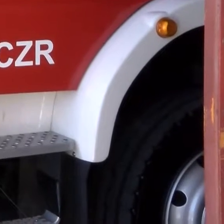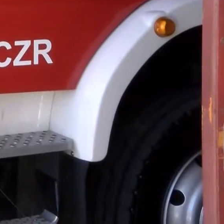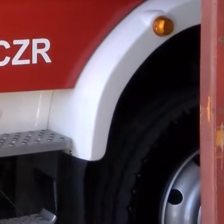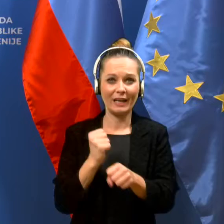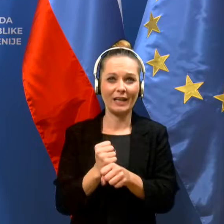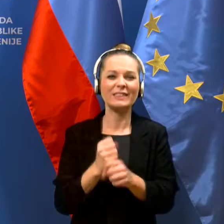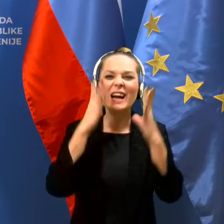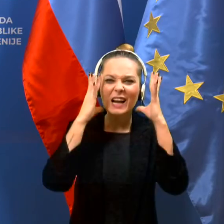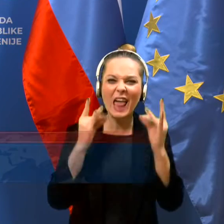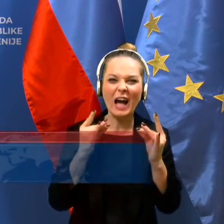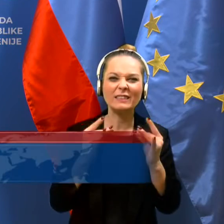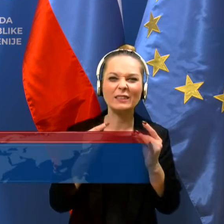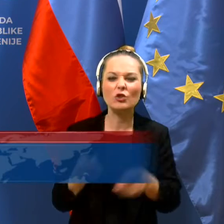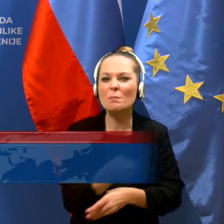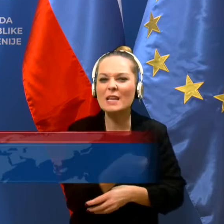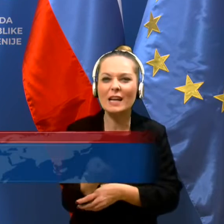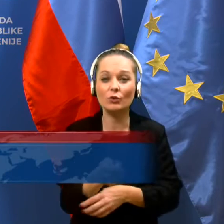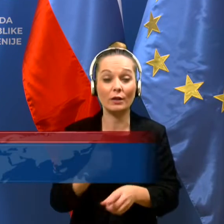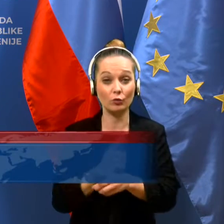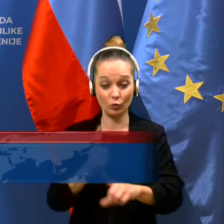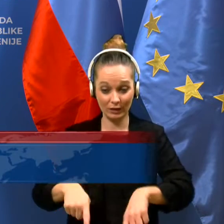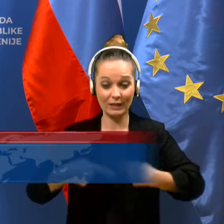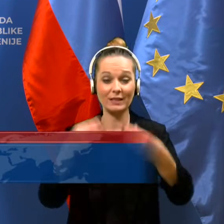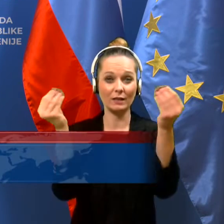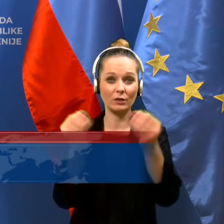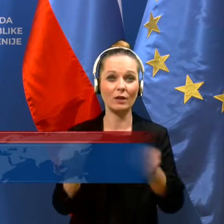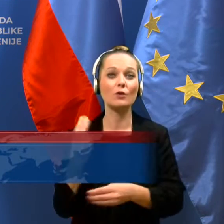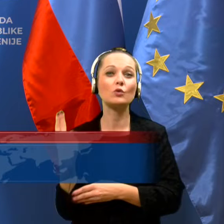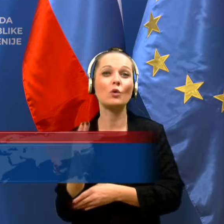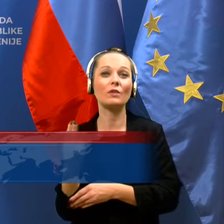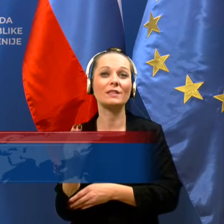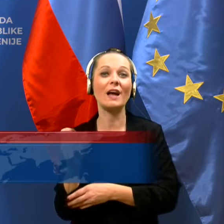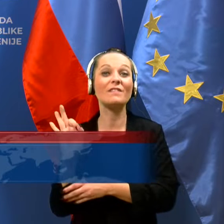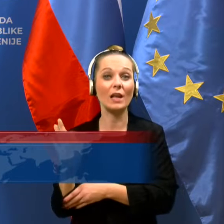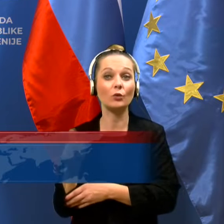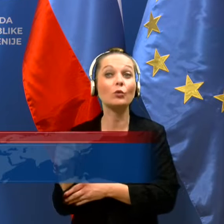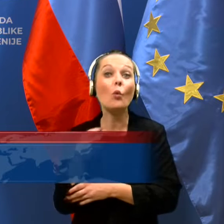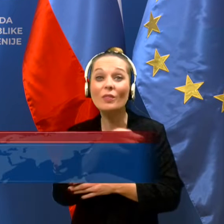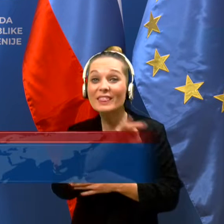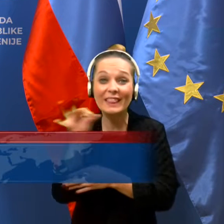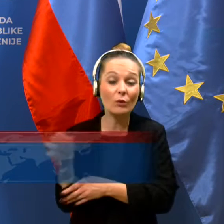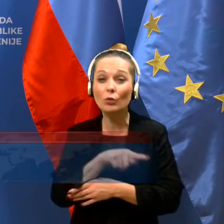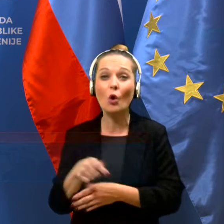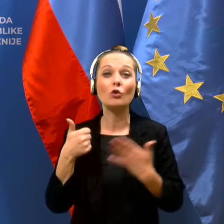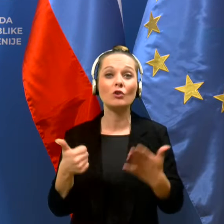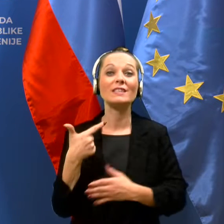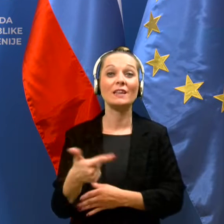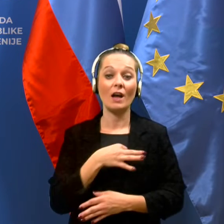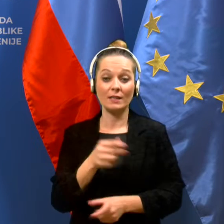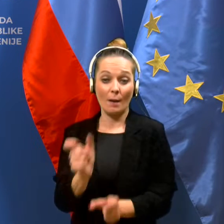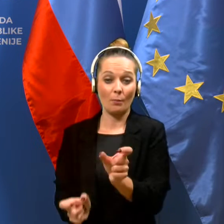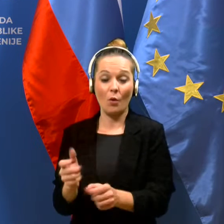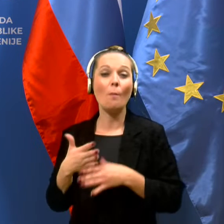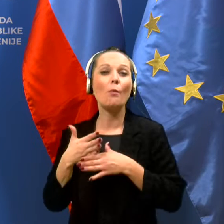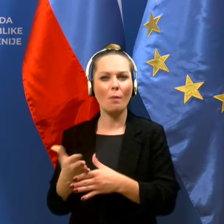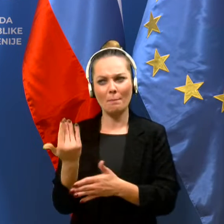še ne konča. No, naslednja struktura je slovenska filantropija, ki dnevno, bom rekel, do 26 prostovoljcev pomaga.